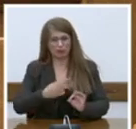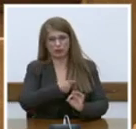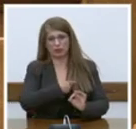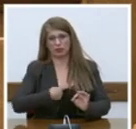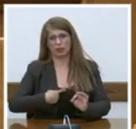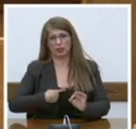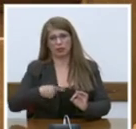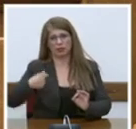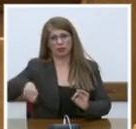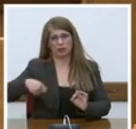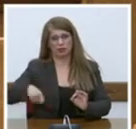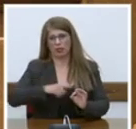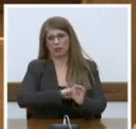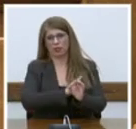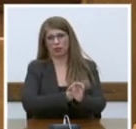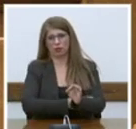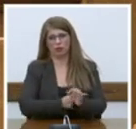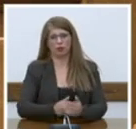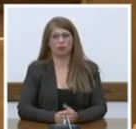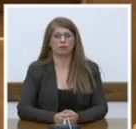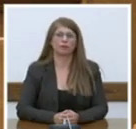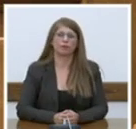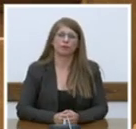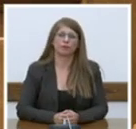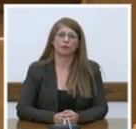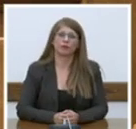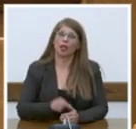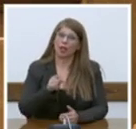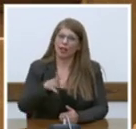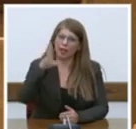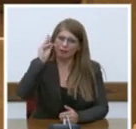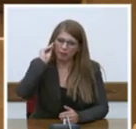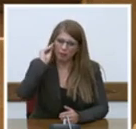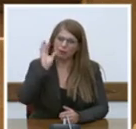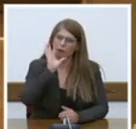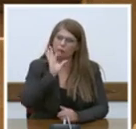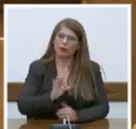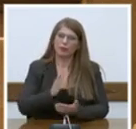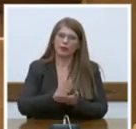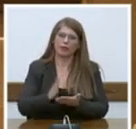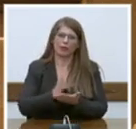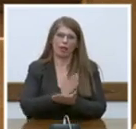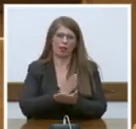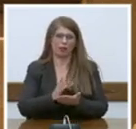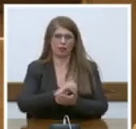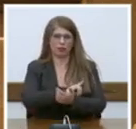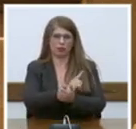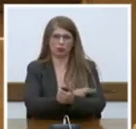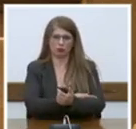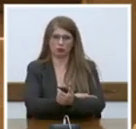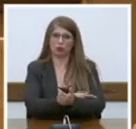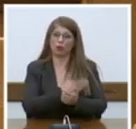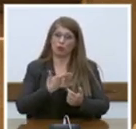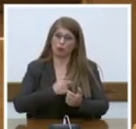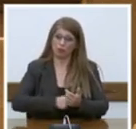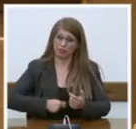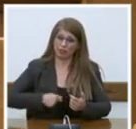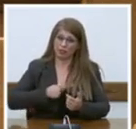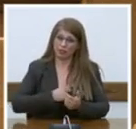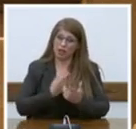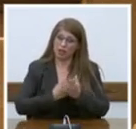της δικαστικής εξουσίας. Έτσι γίνεται αντιληπτή και πραγματική η διάκριση των εξουσιών, η οποία δυστυχώς λείπει